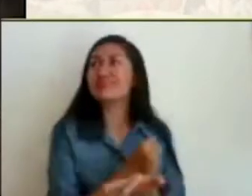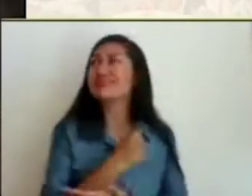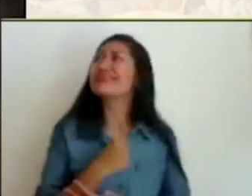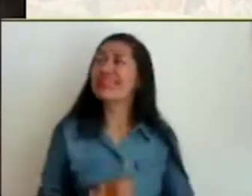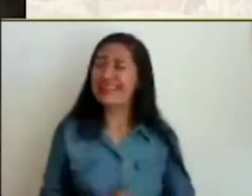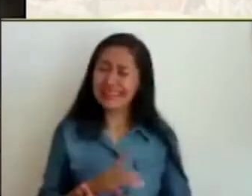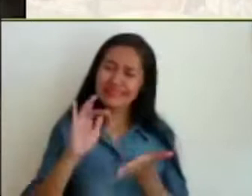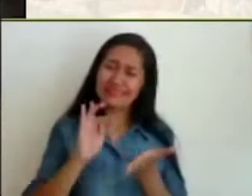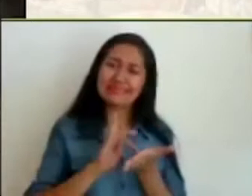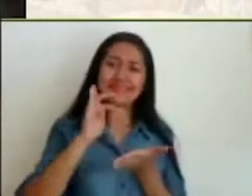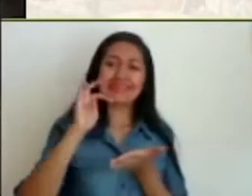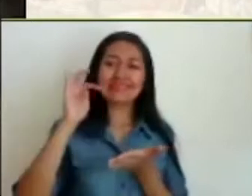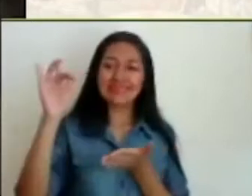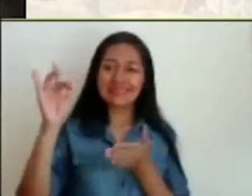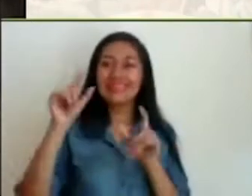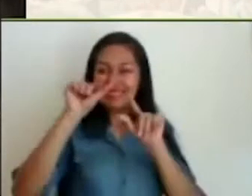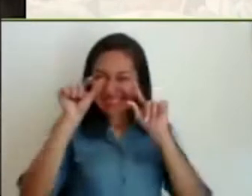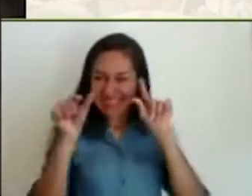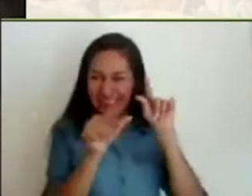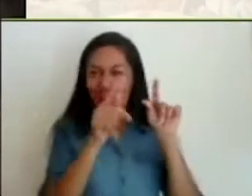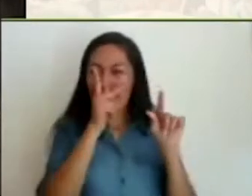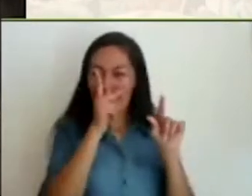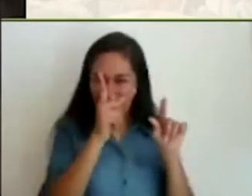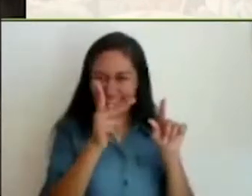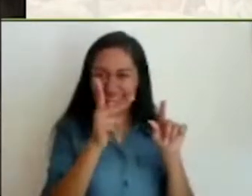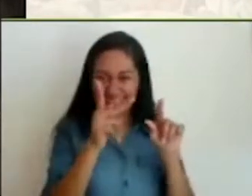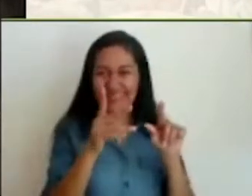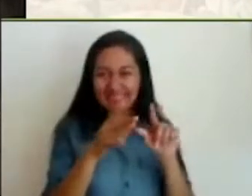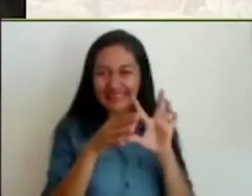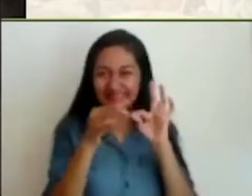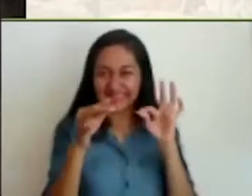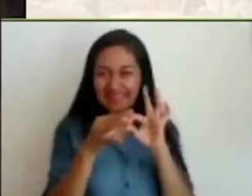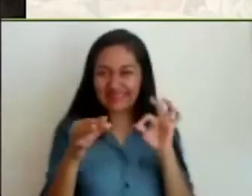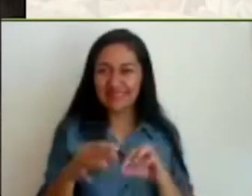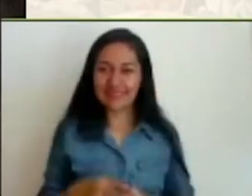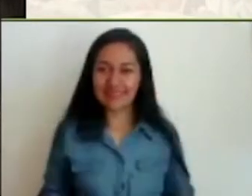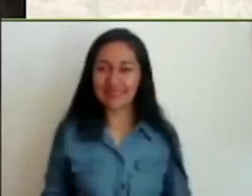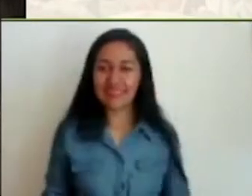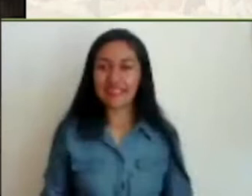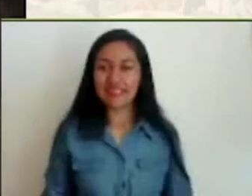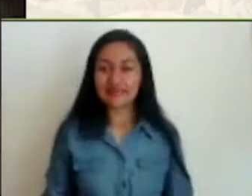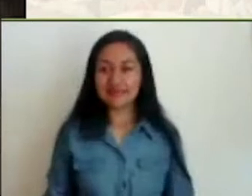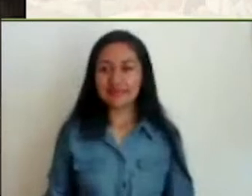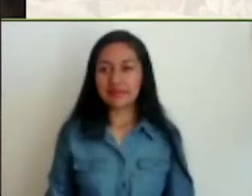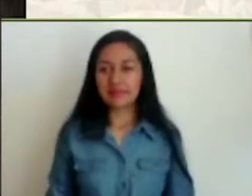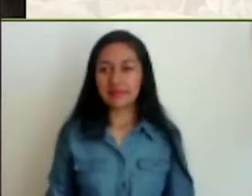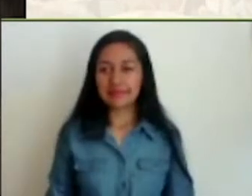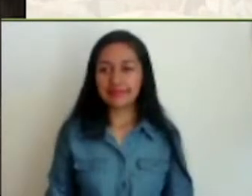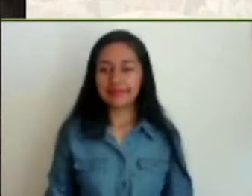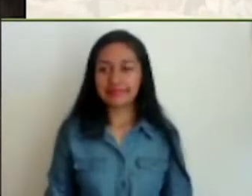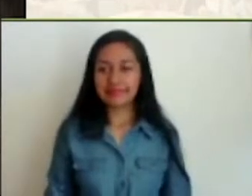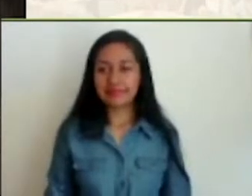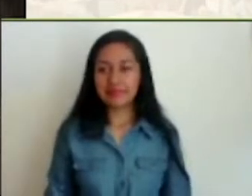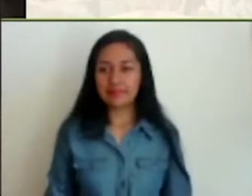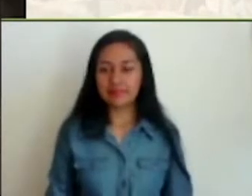iniziata l'anno precedente e la raffigurazione della imponente flotta nel bacino di San Marco potrebbe anch'essa riferirsi alle vittorie di